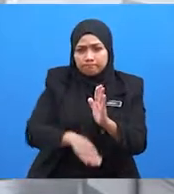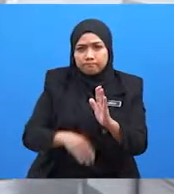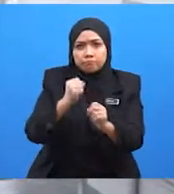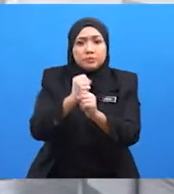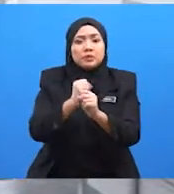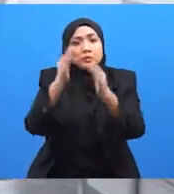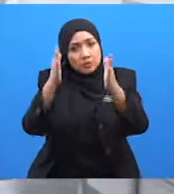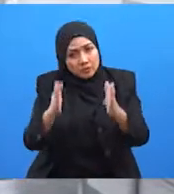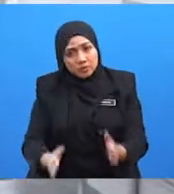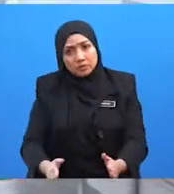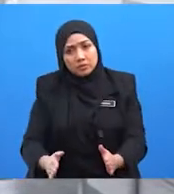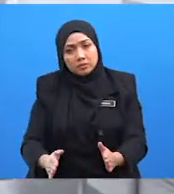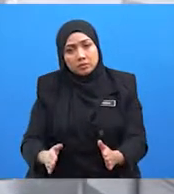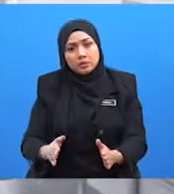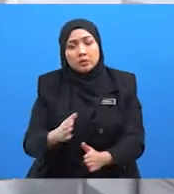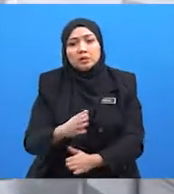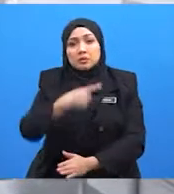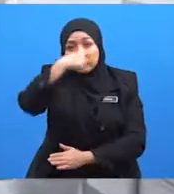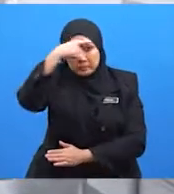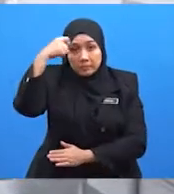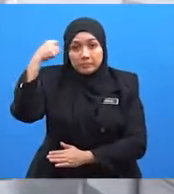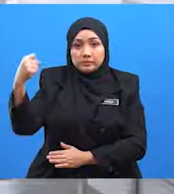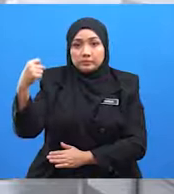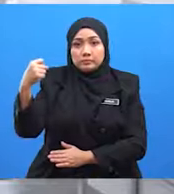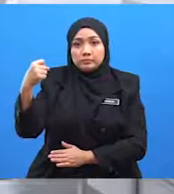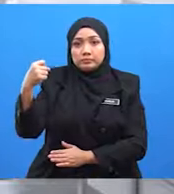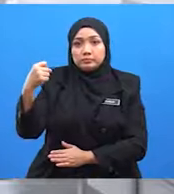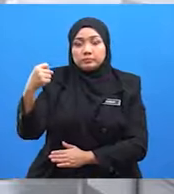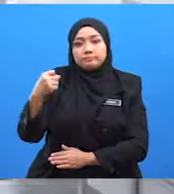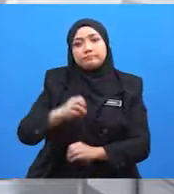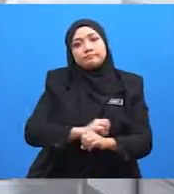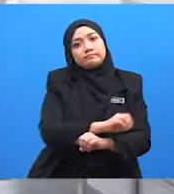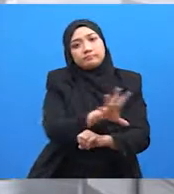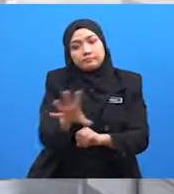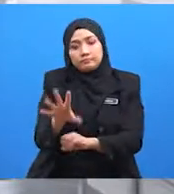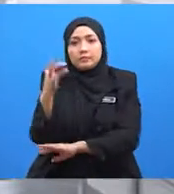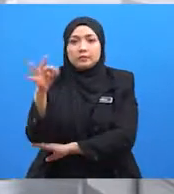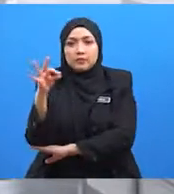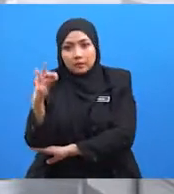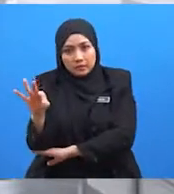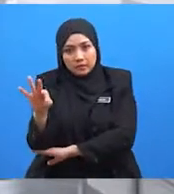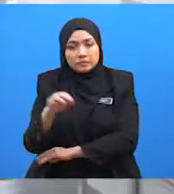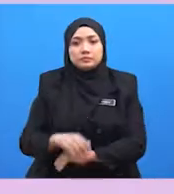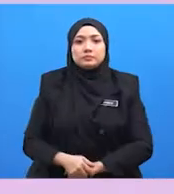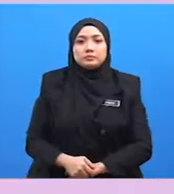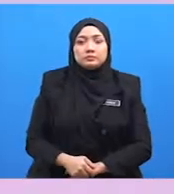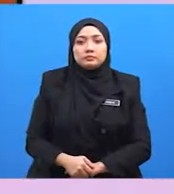yang berlaku sekarang akibat daripada penularan wabak